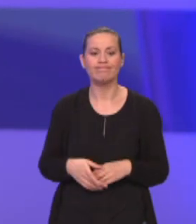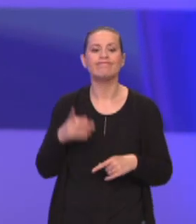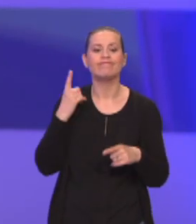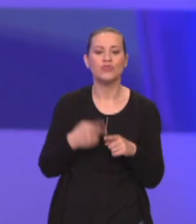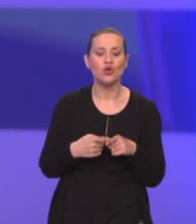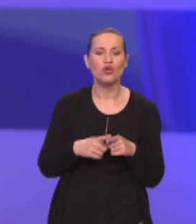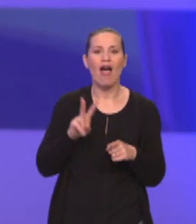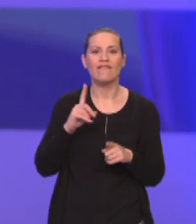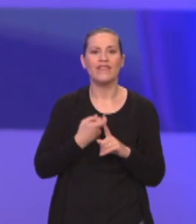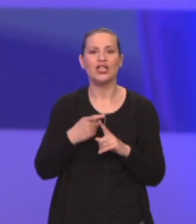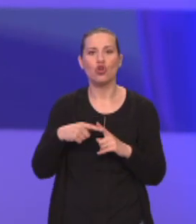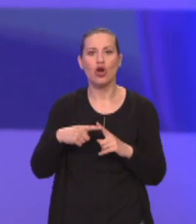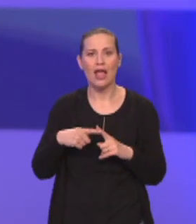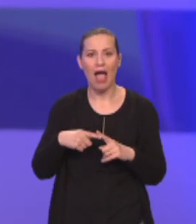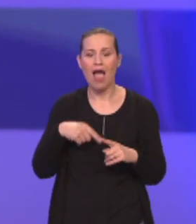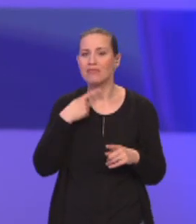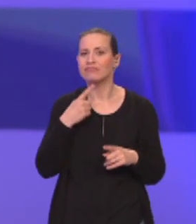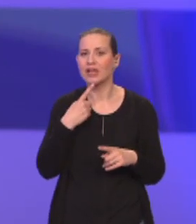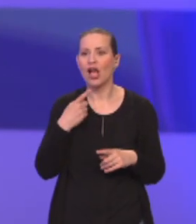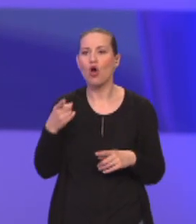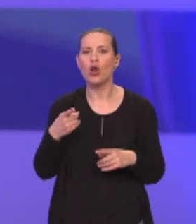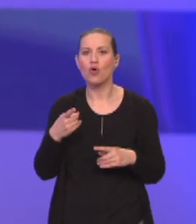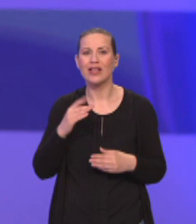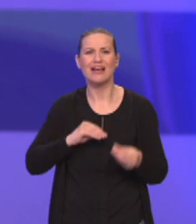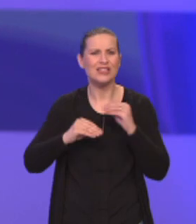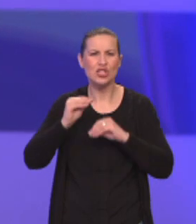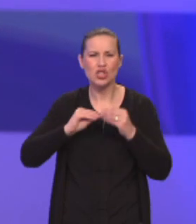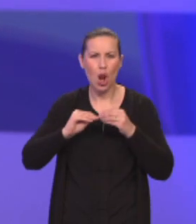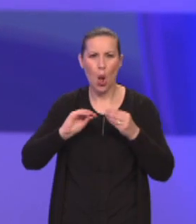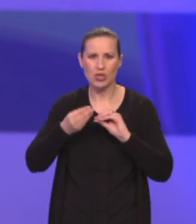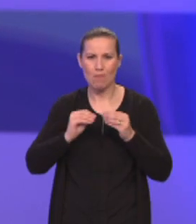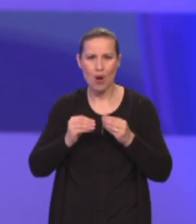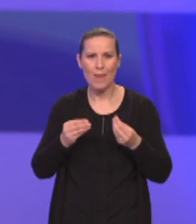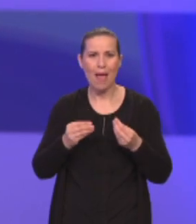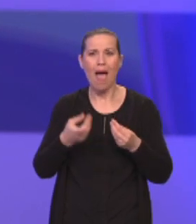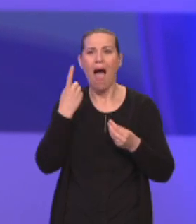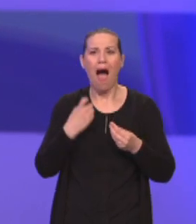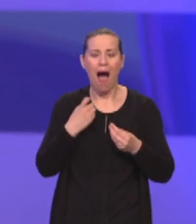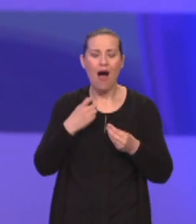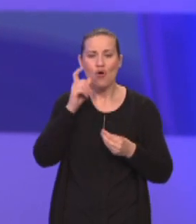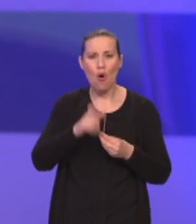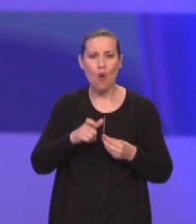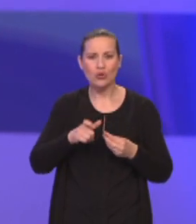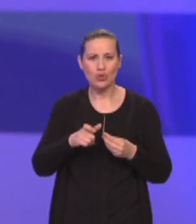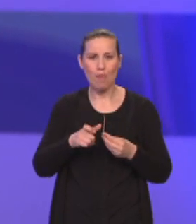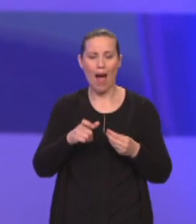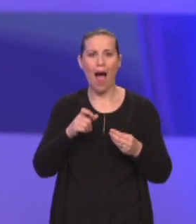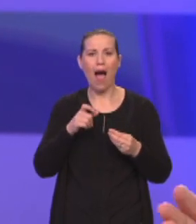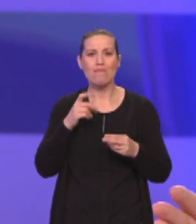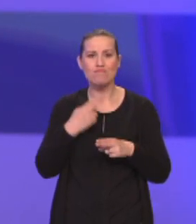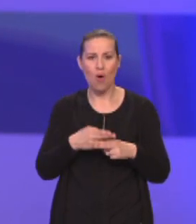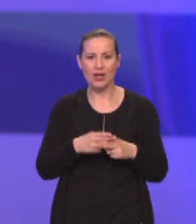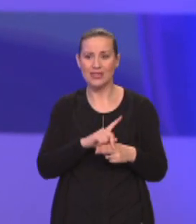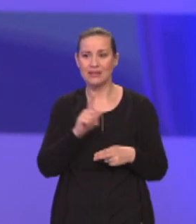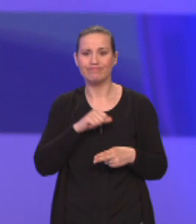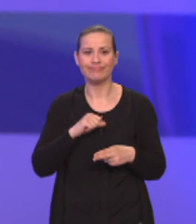Viktorija možda najbolje je ukazala upravo na kompleksnost tog problema, jer kad je osoba bolesna, nije sad stvar samo osoba je bolesna, nego sve